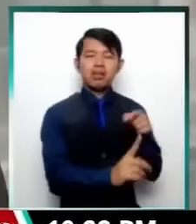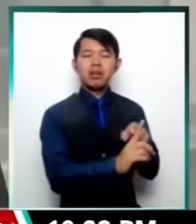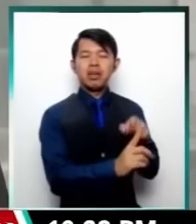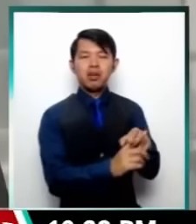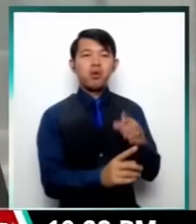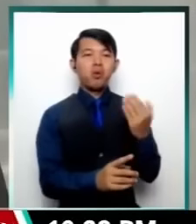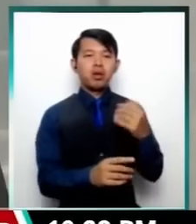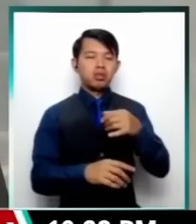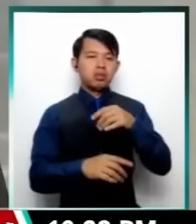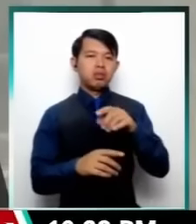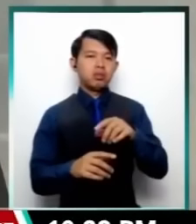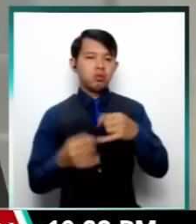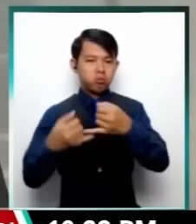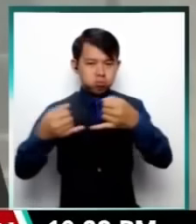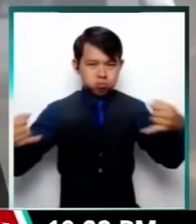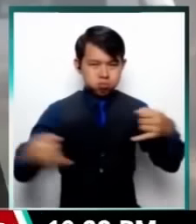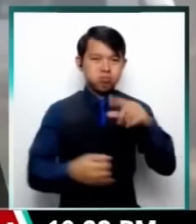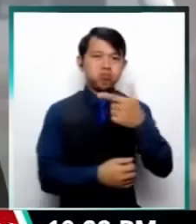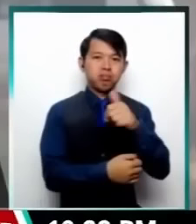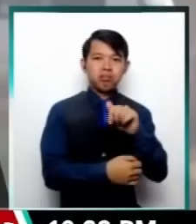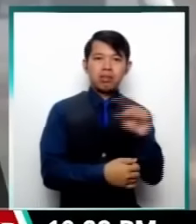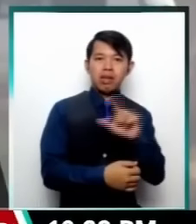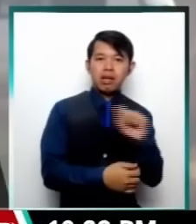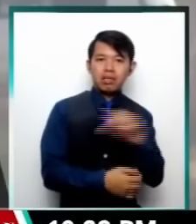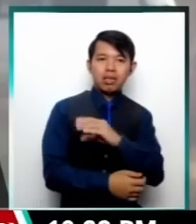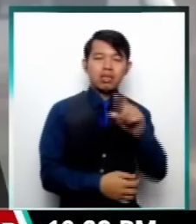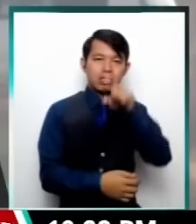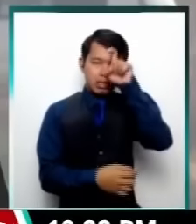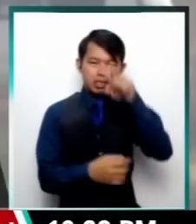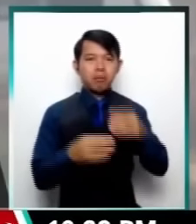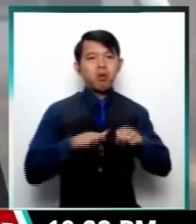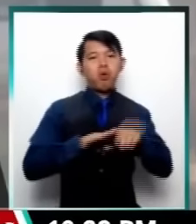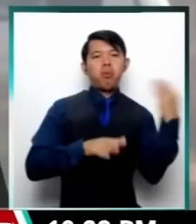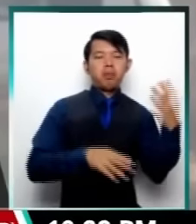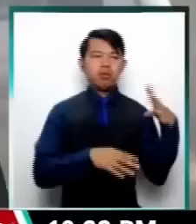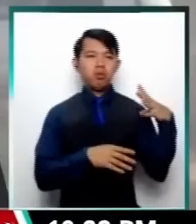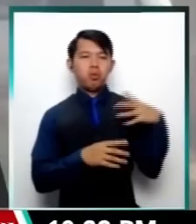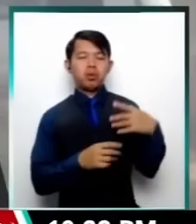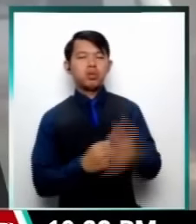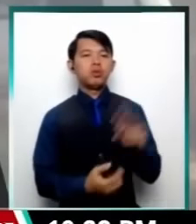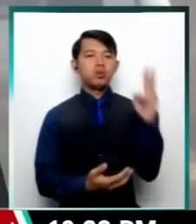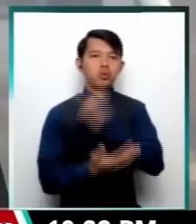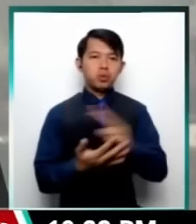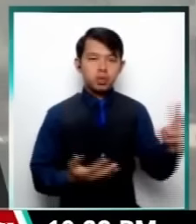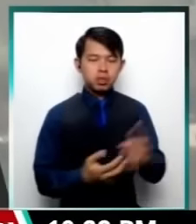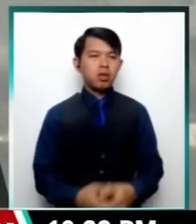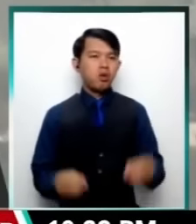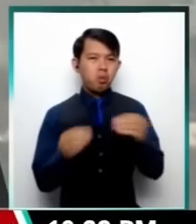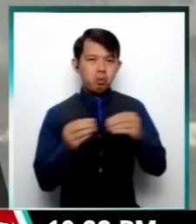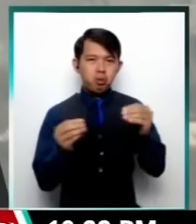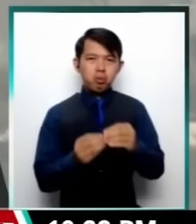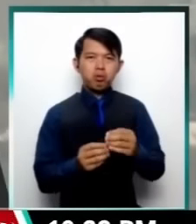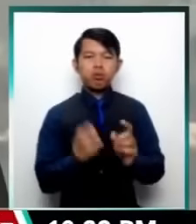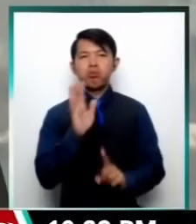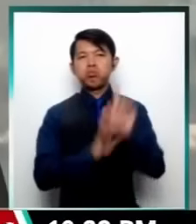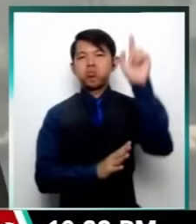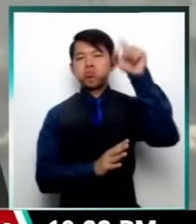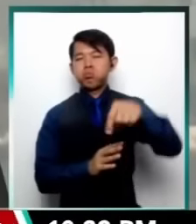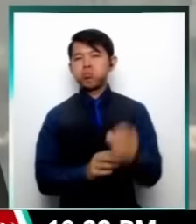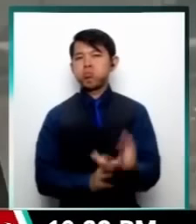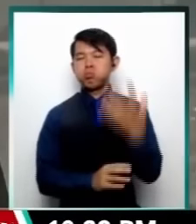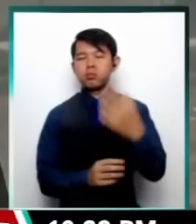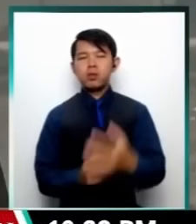Egypt. Kwento ng asawa niya, patindi ng patindi ang pambobomba ng Israel kahit daw sa mga lugar na sinasabi ng Israel